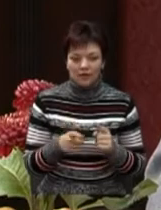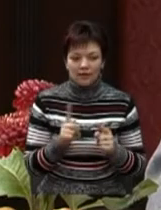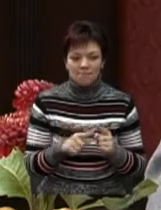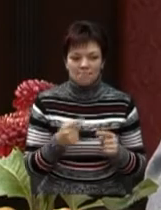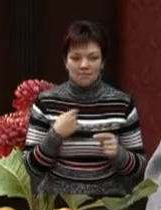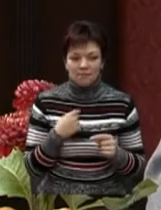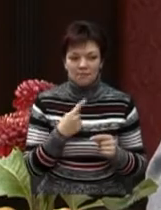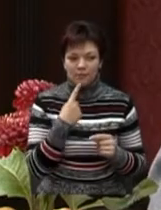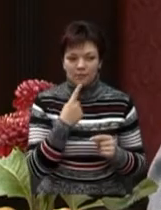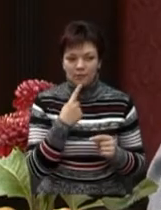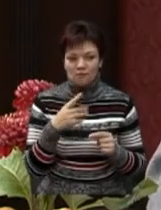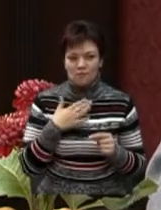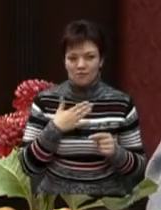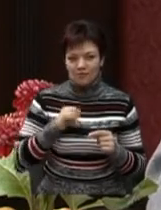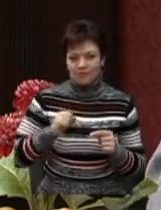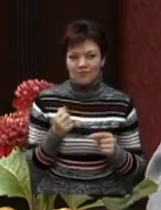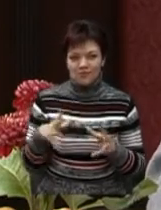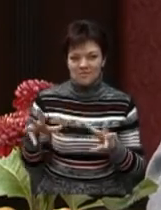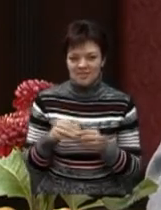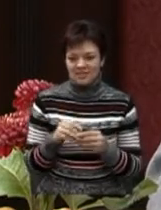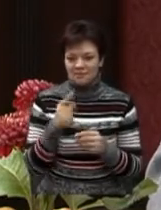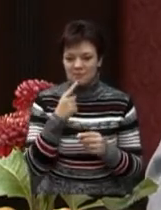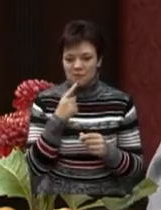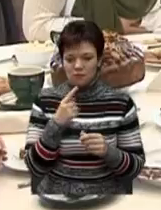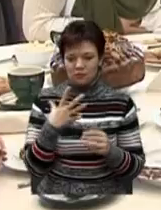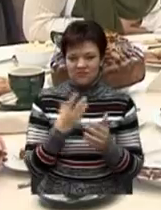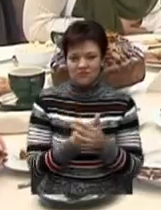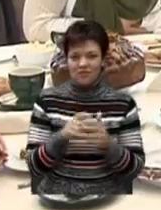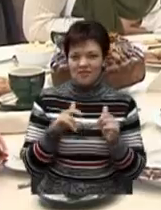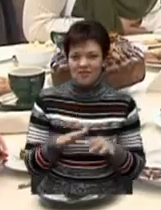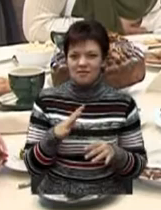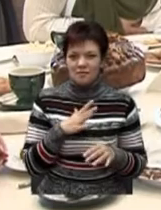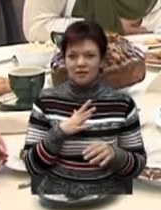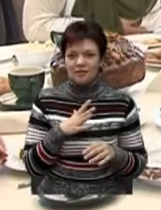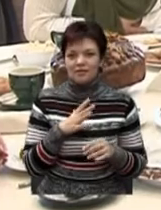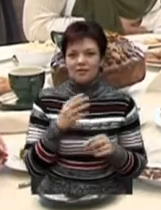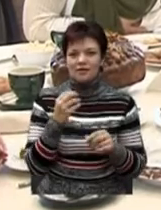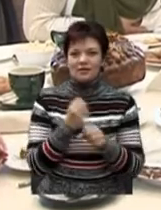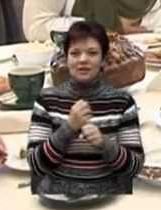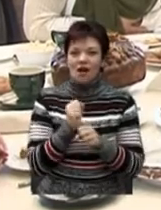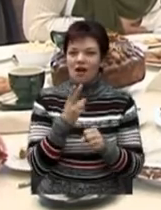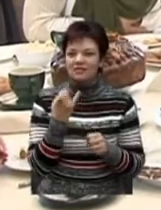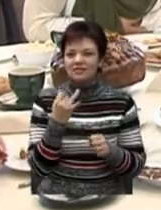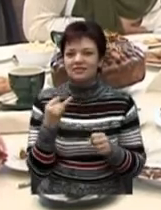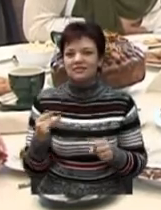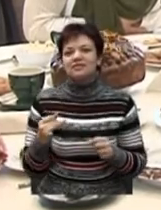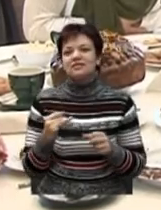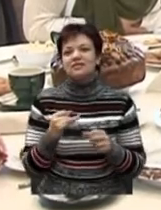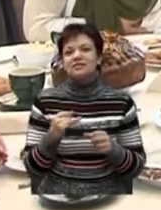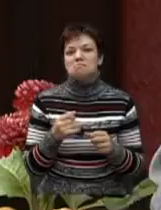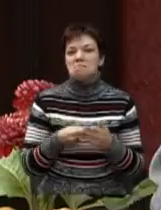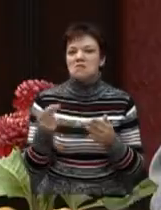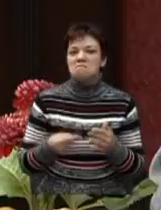сделать первое в Харькове тогда акционерное общество «Инвестор». Сделали, объявили подписку на акции. Значит,